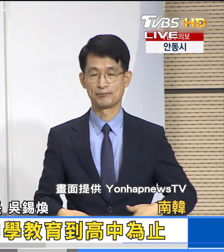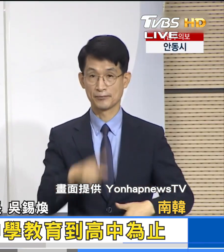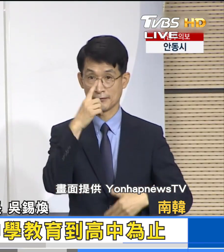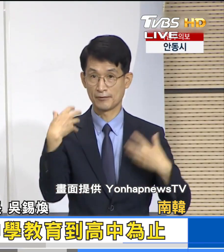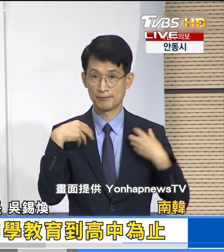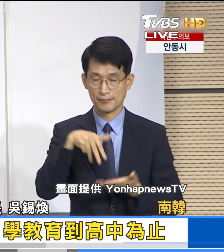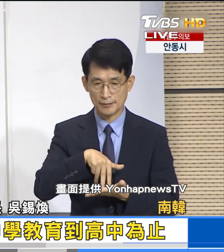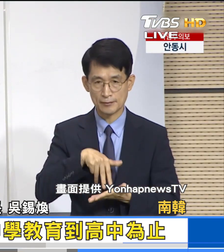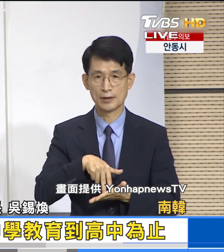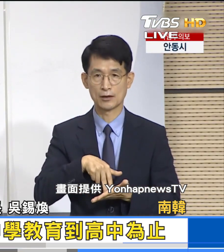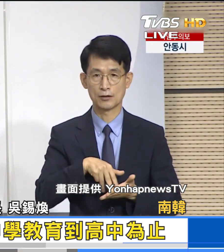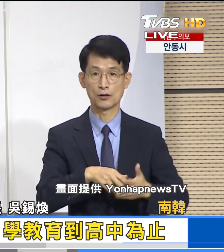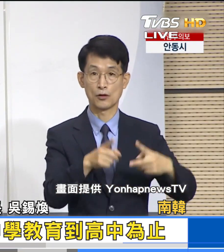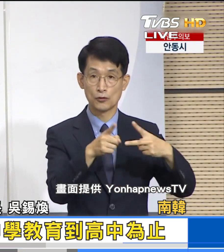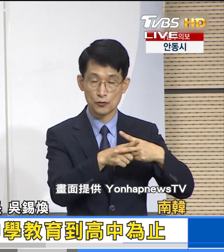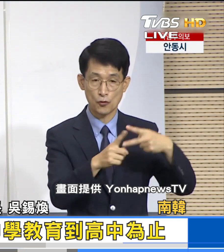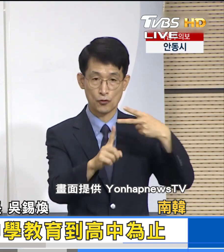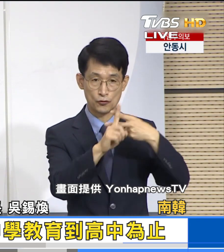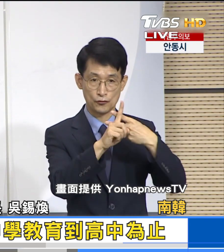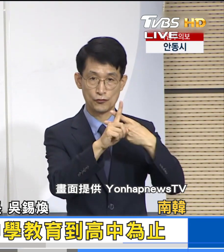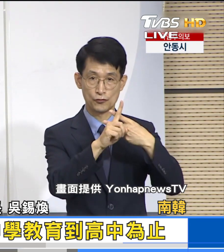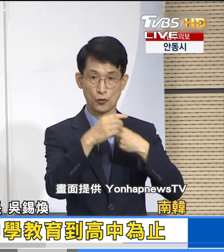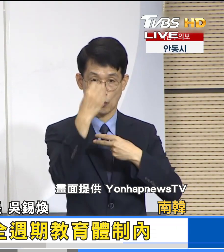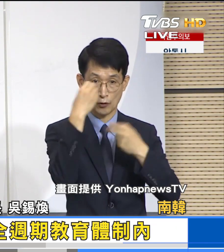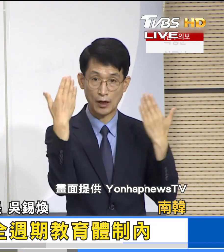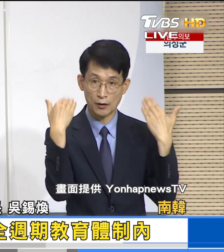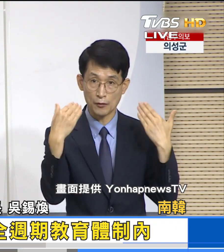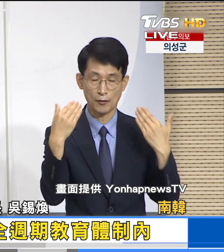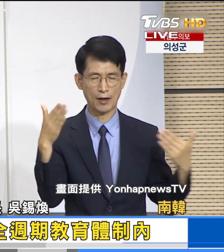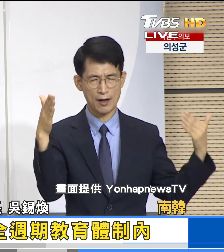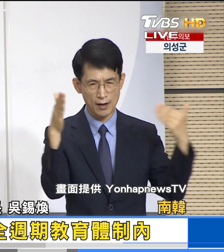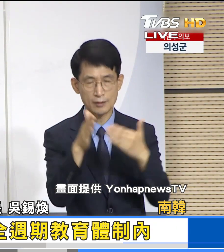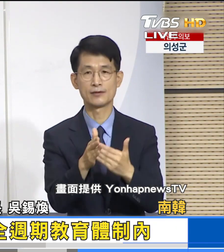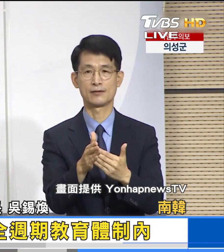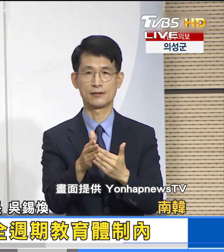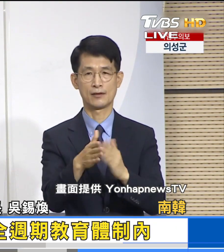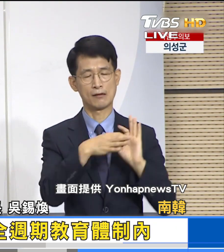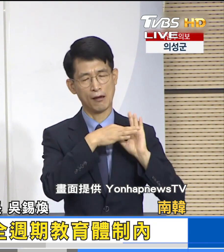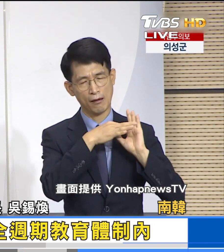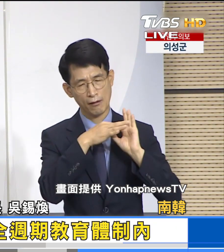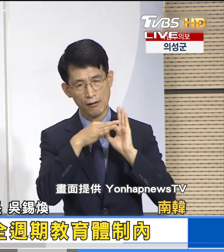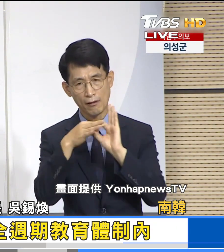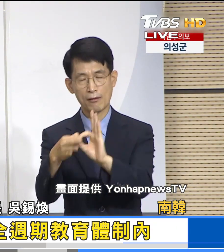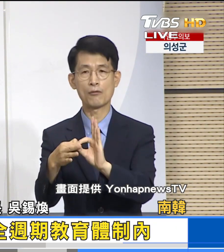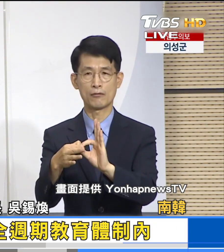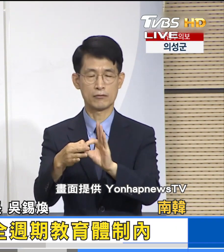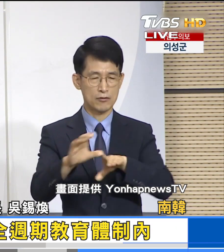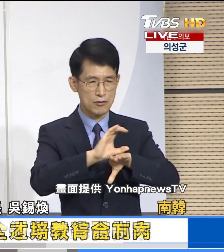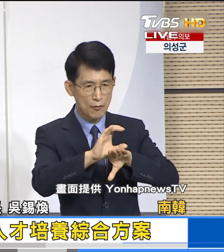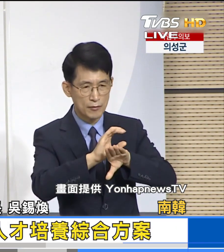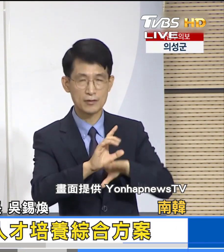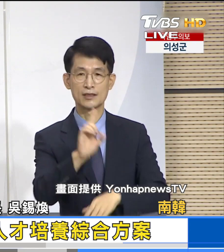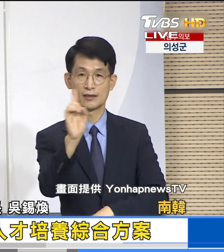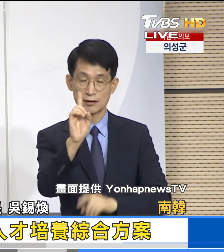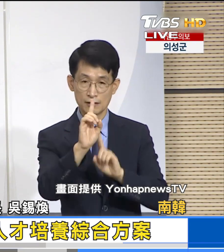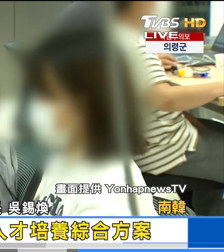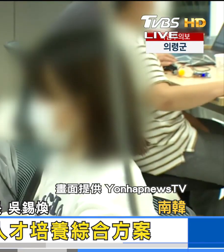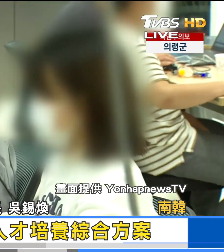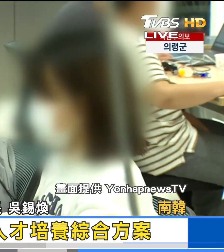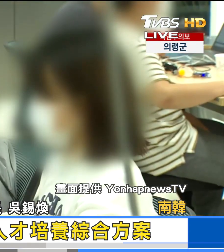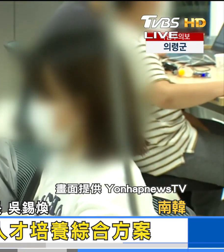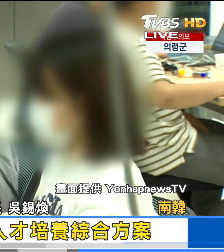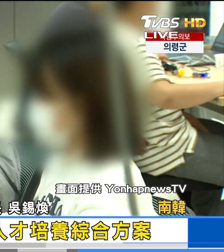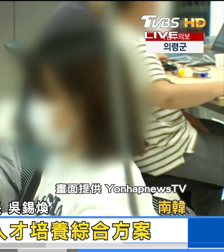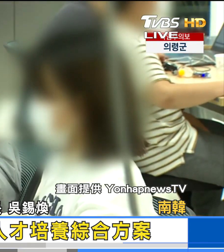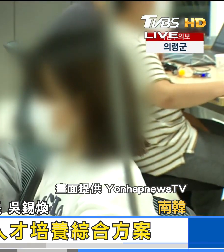는초중등교육에서부터고등평생교육에이르는전주기적교육체제내에서디지털